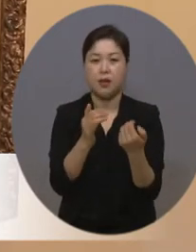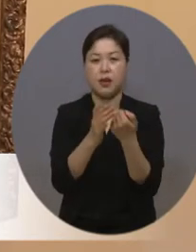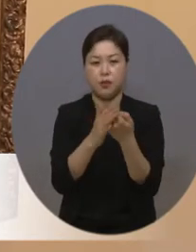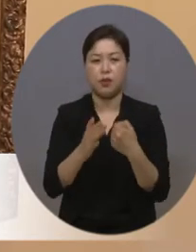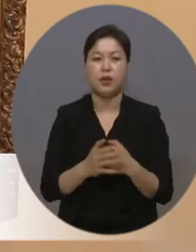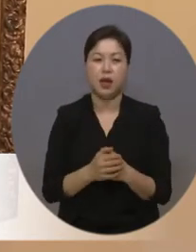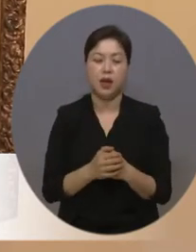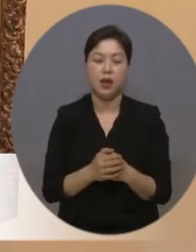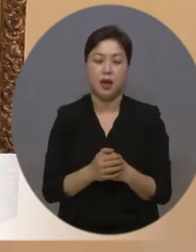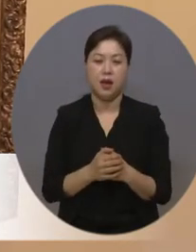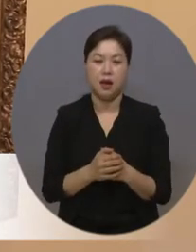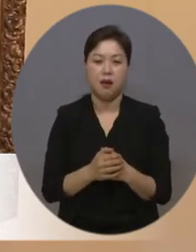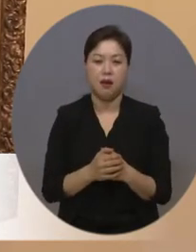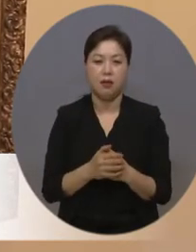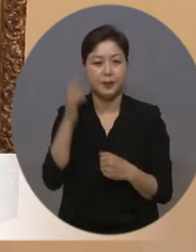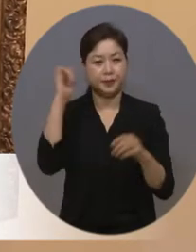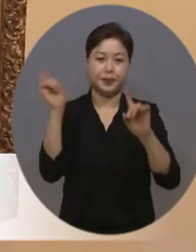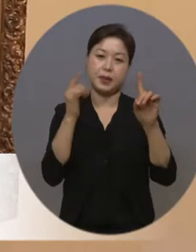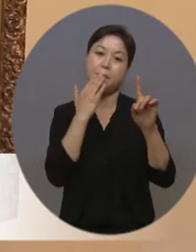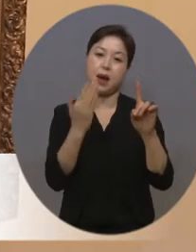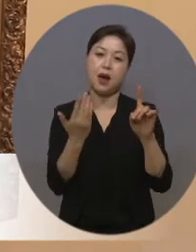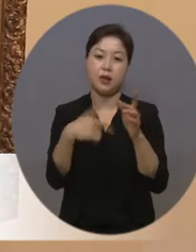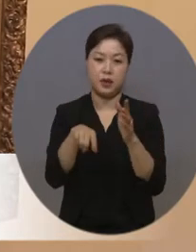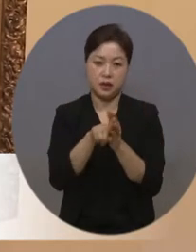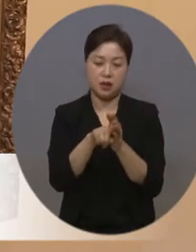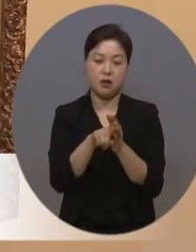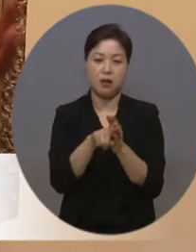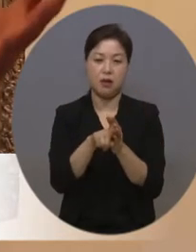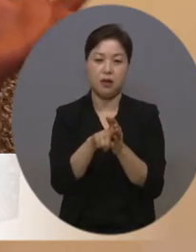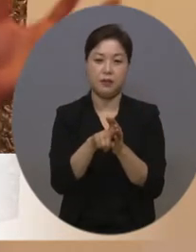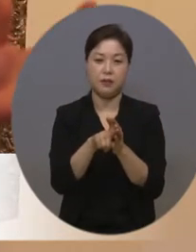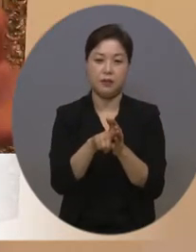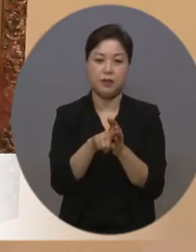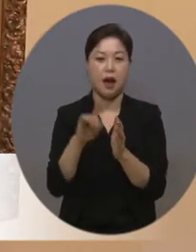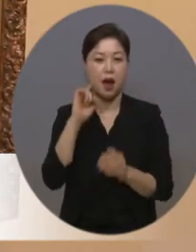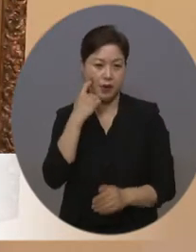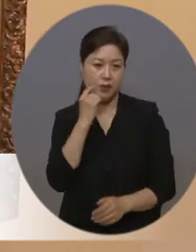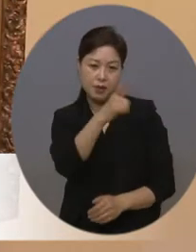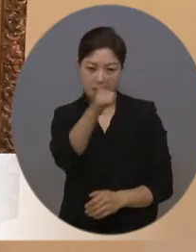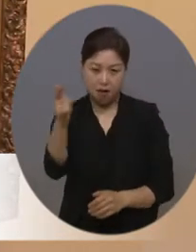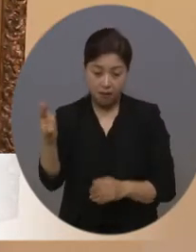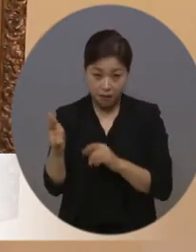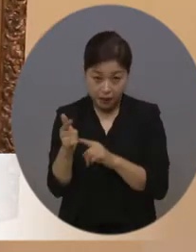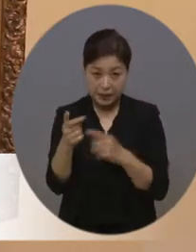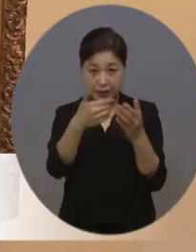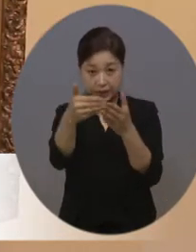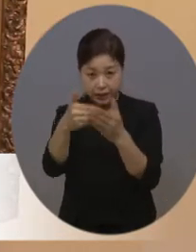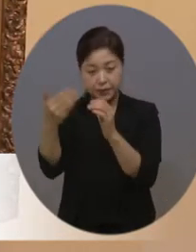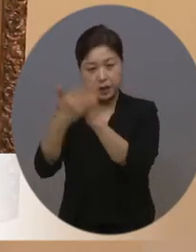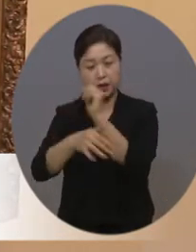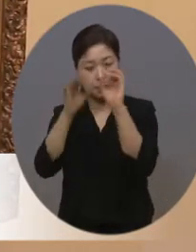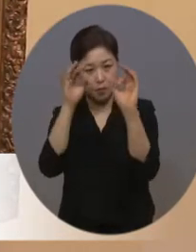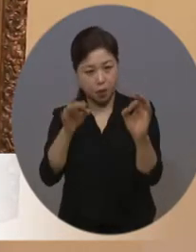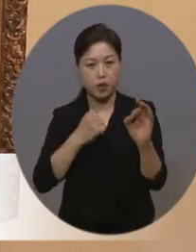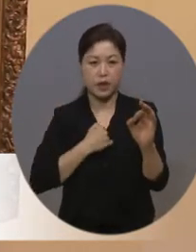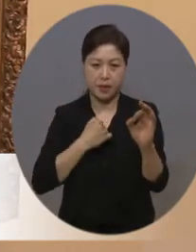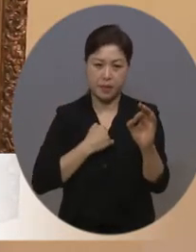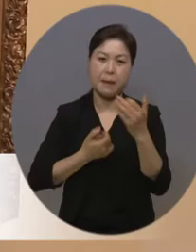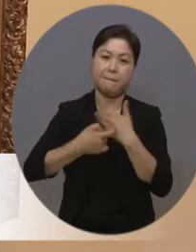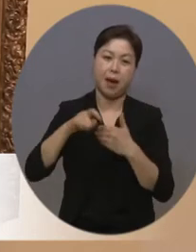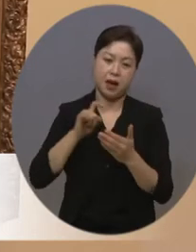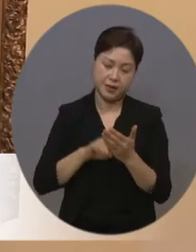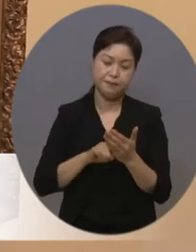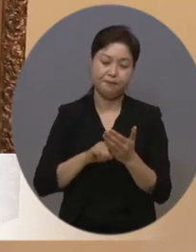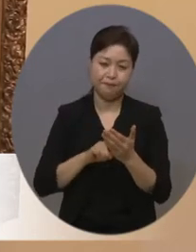그 환기하는 차원에서 이런 많은 어떤 그 아름다운 작품들을 보면서 그런 마음의 답답한 마음도 좀